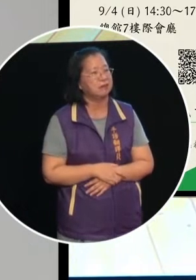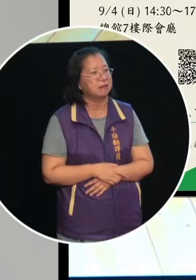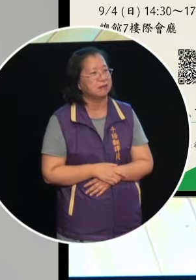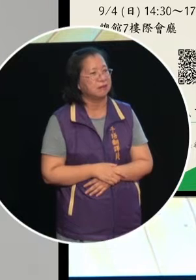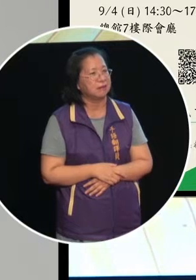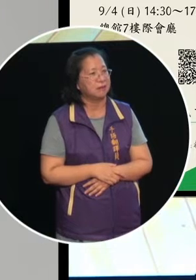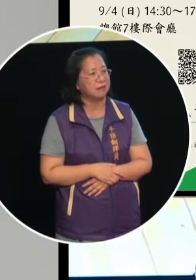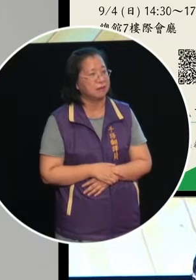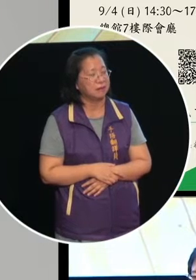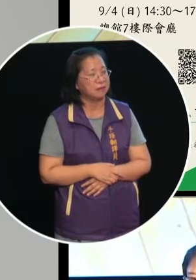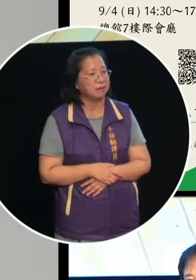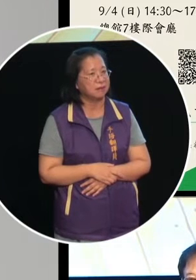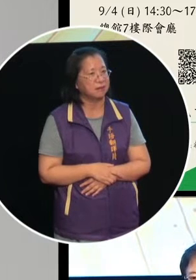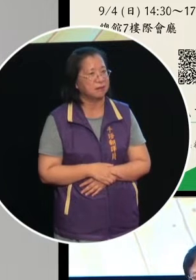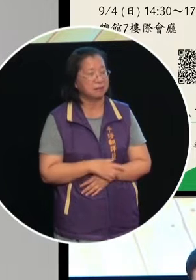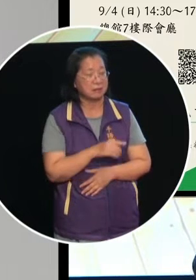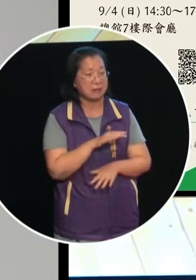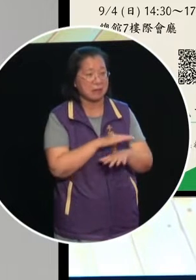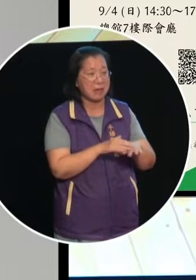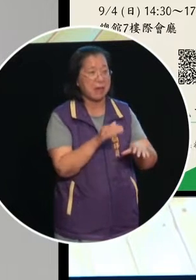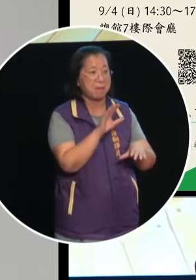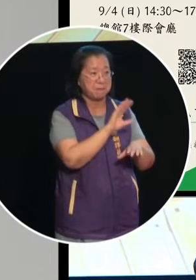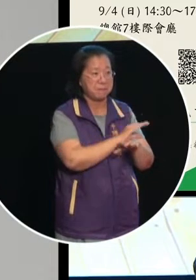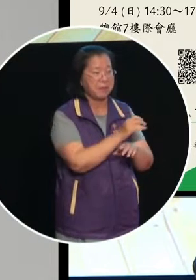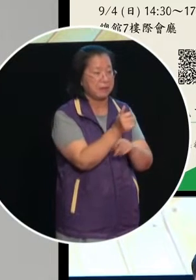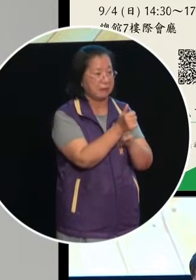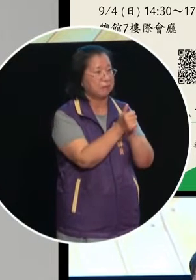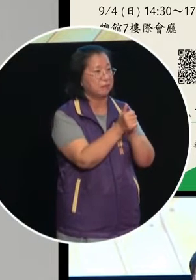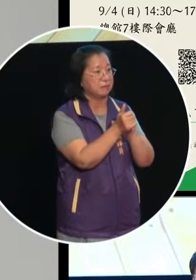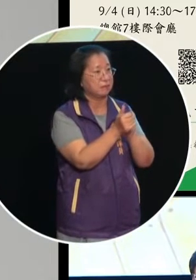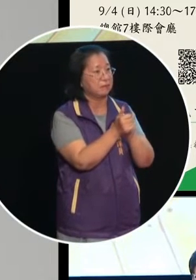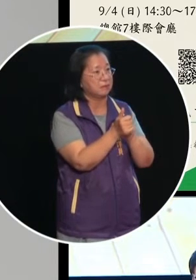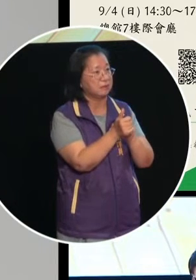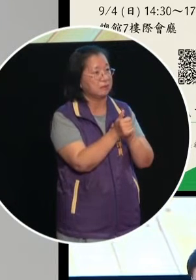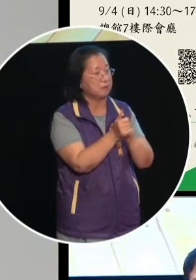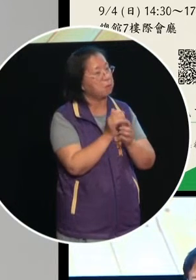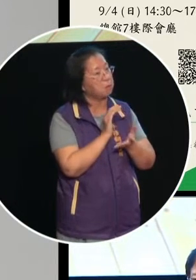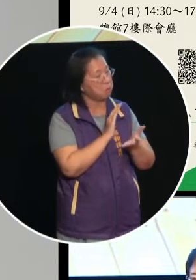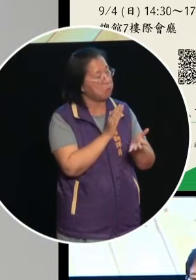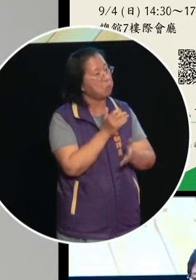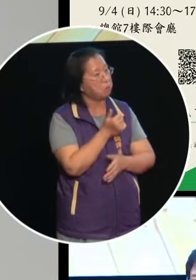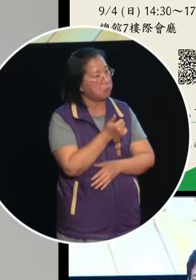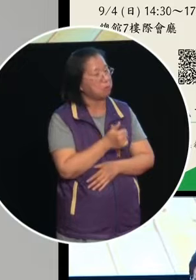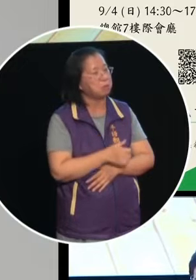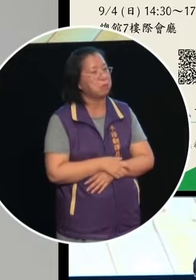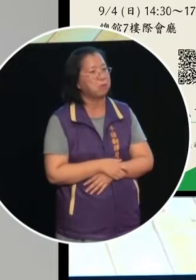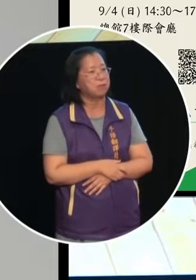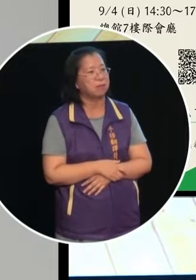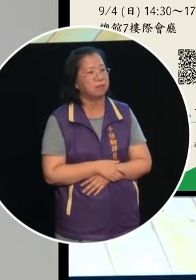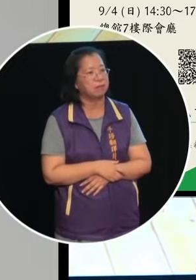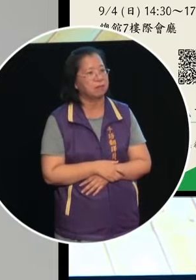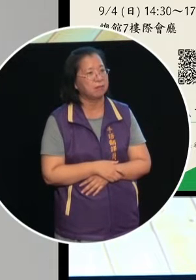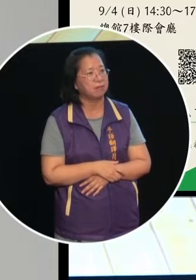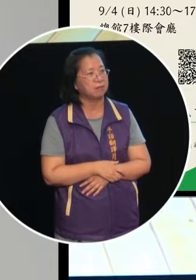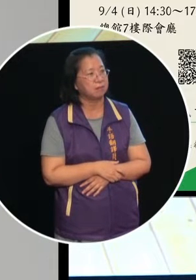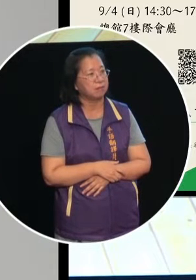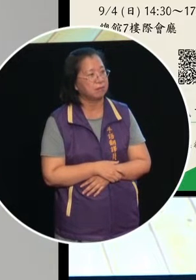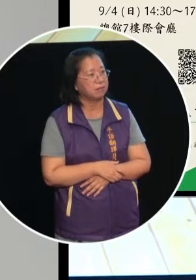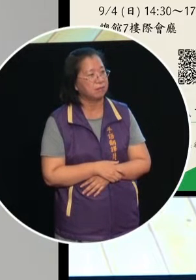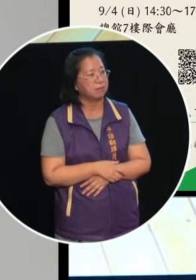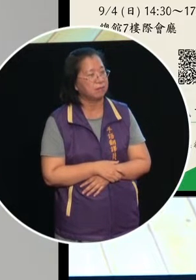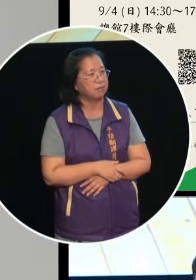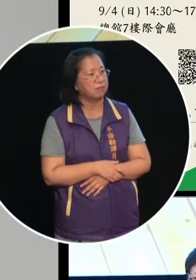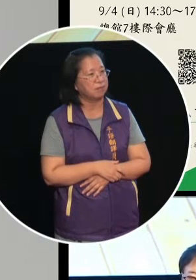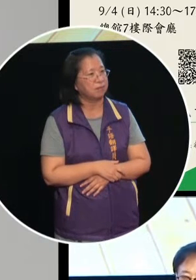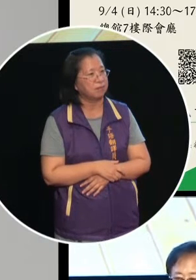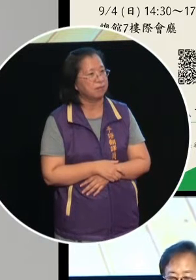对的。因为安倍先生太伟大，他太有就是大的